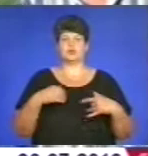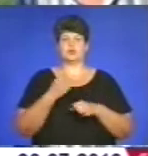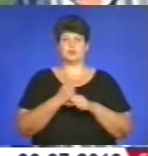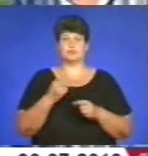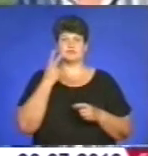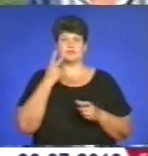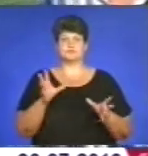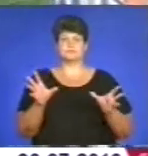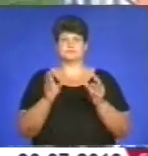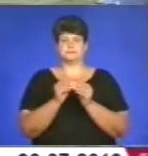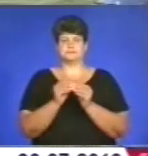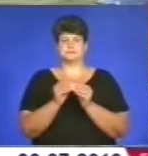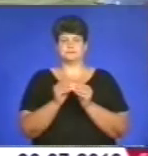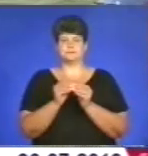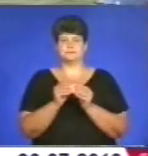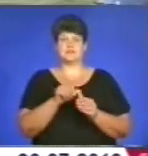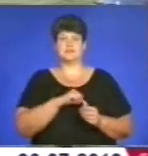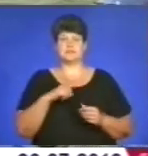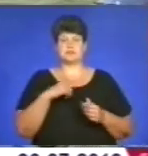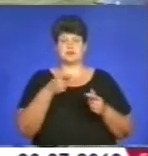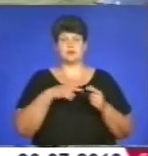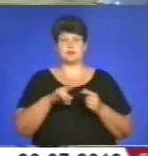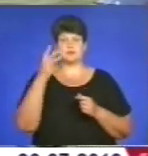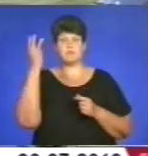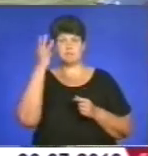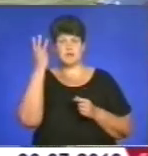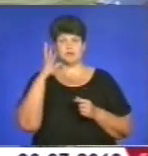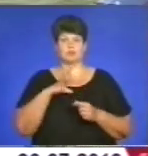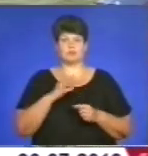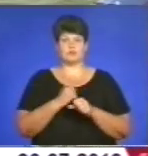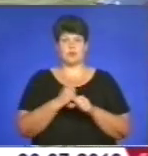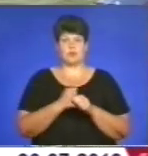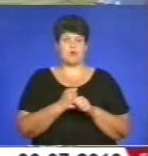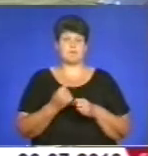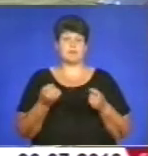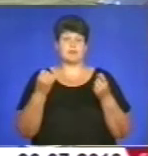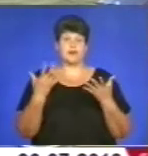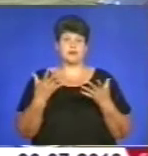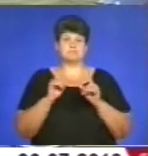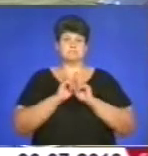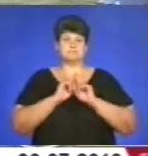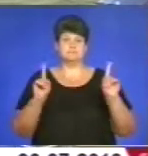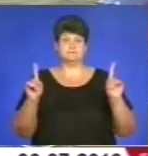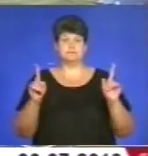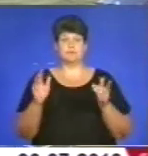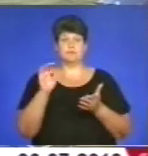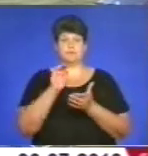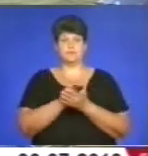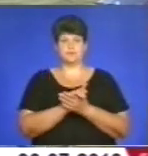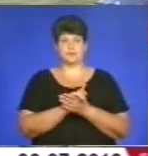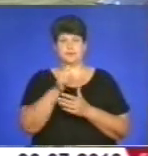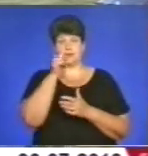них завжди спільні. Він сам з Хмельниччини був на роботі, а ми так екзотично познайомилися. До